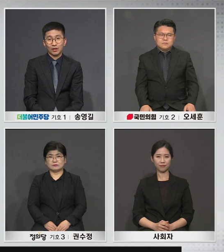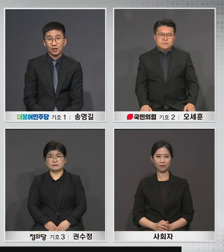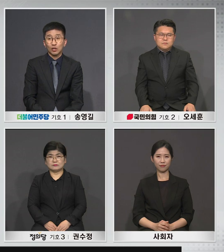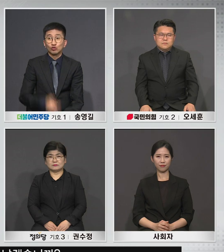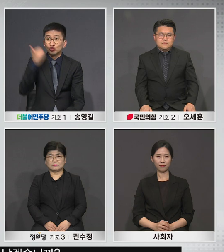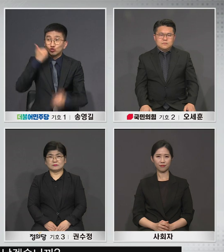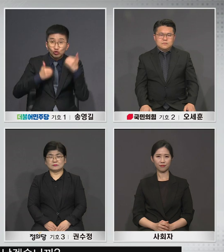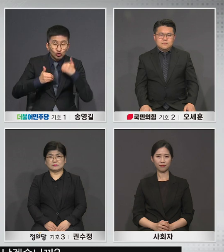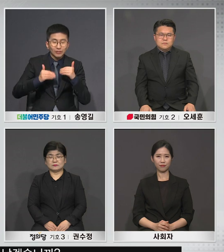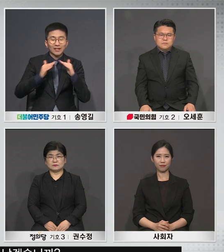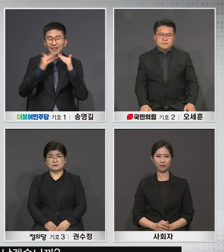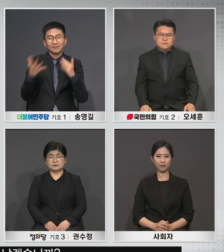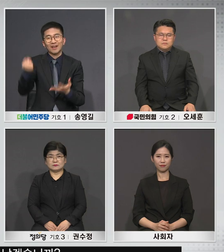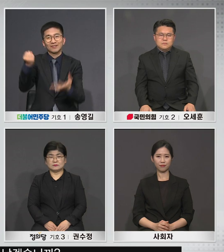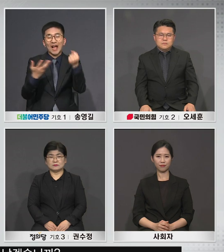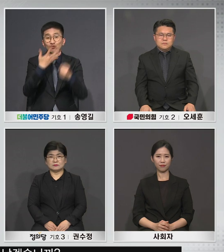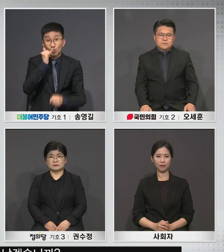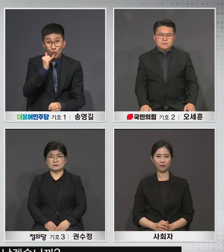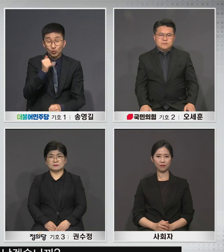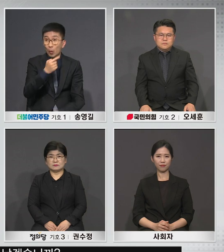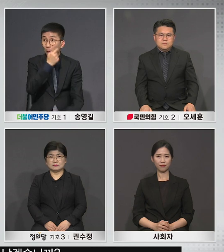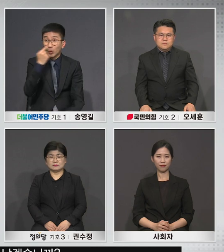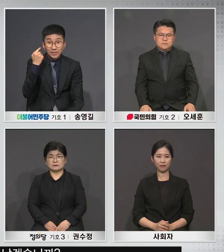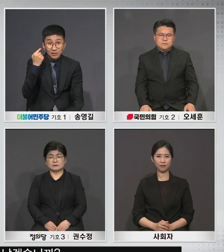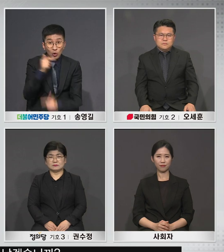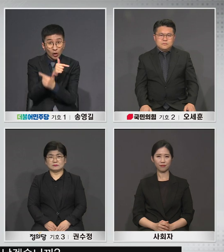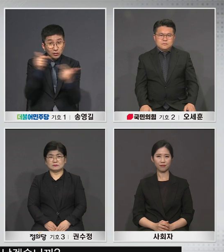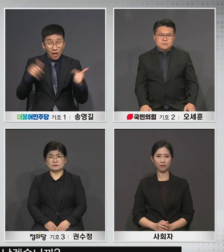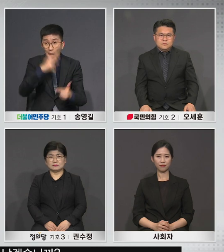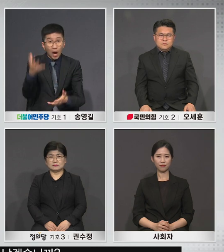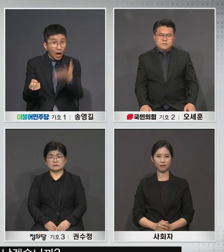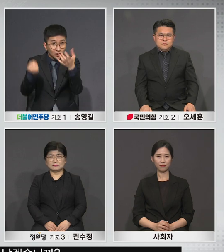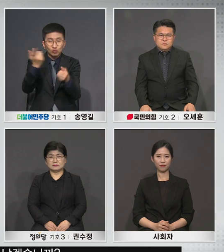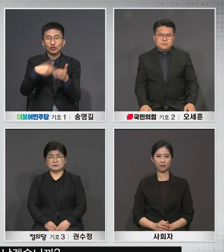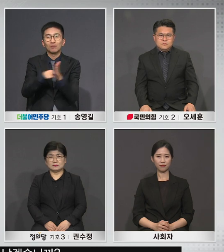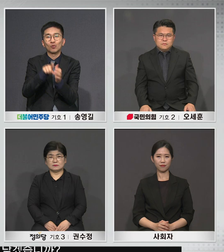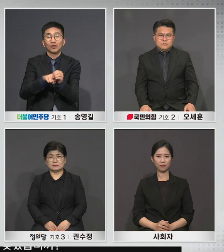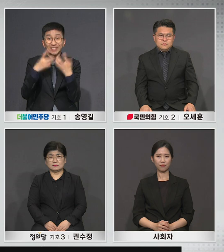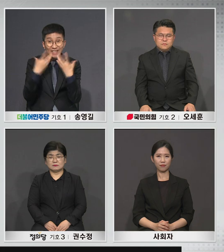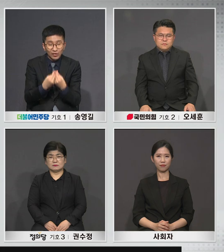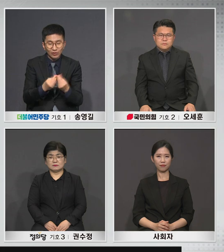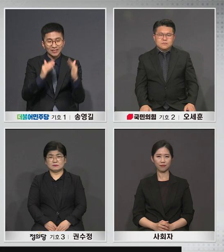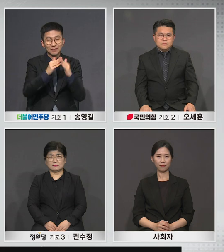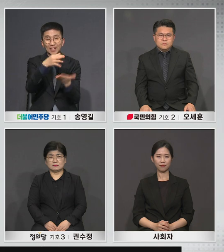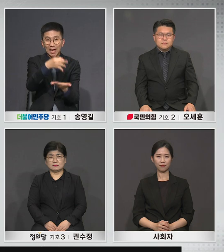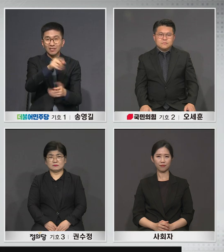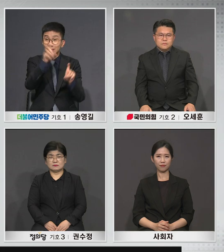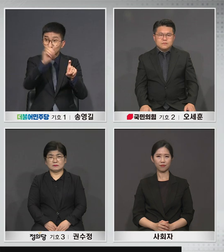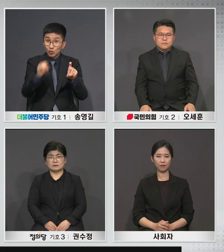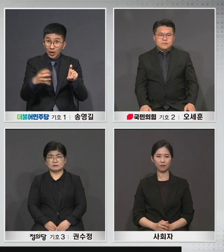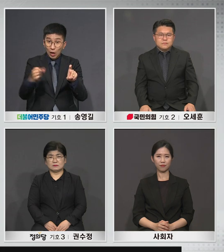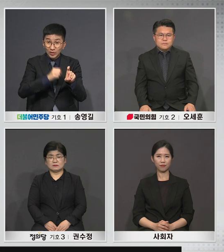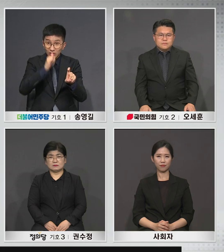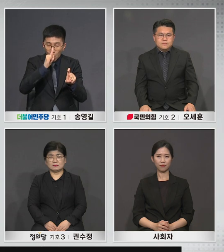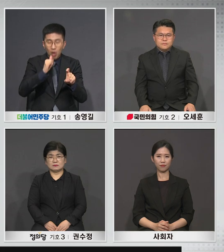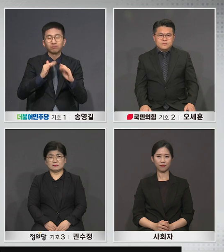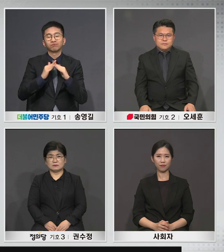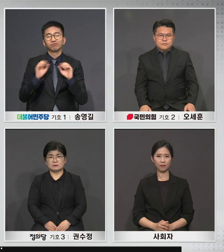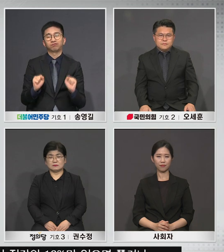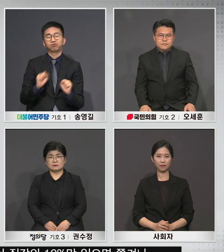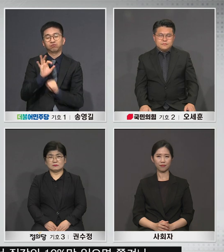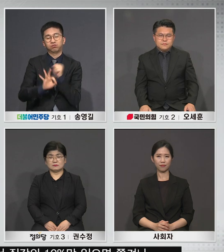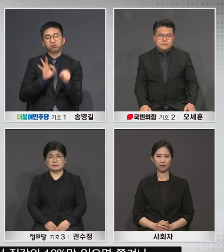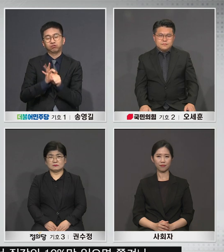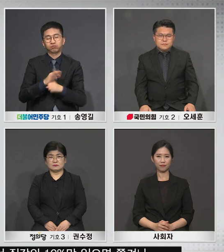집값의 10%만 있으면 쫓겨나가지 않고 그냥 사는 겁니다. 살고 거기서 저렴한 대로 살고 10년 동안 있다가